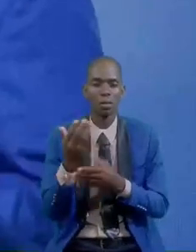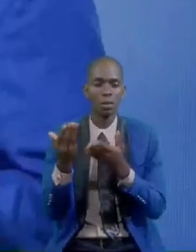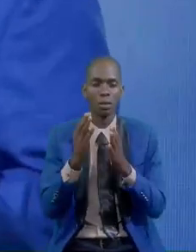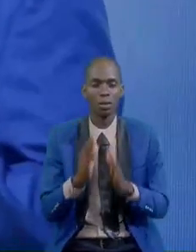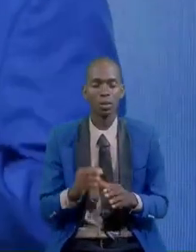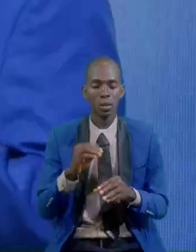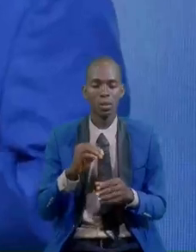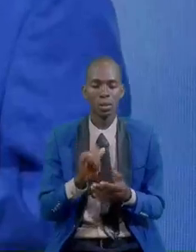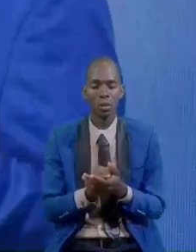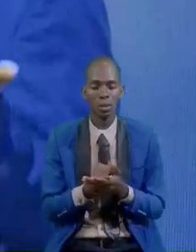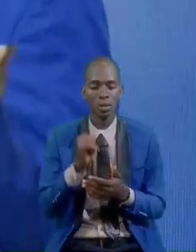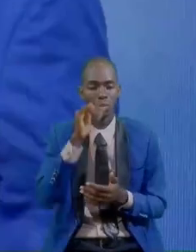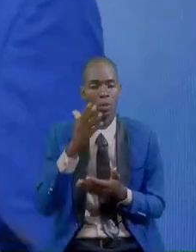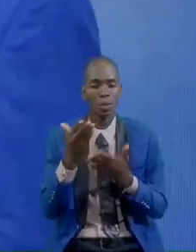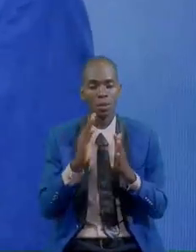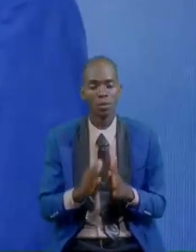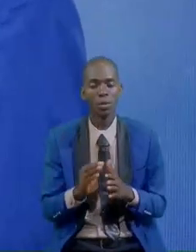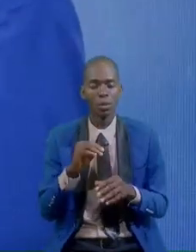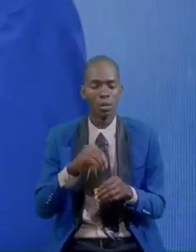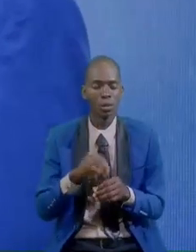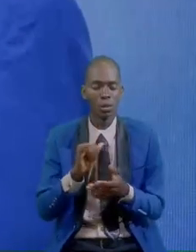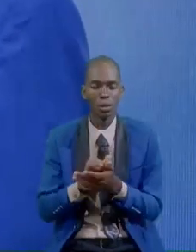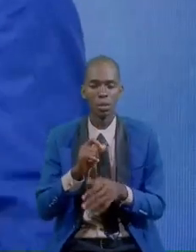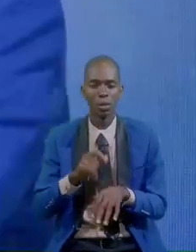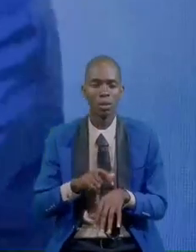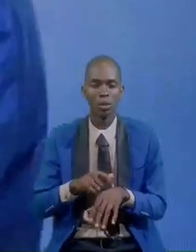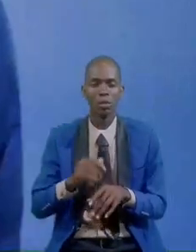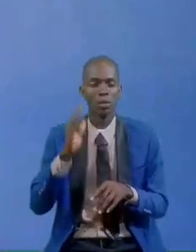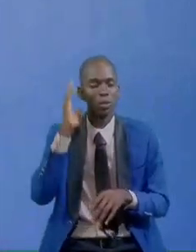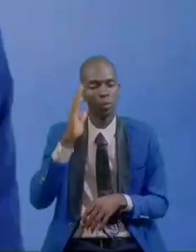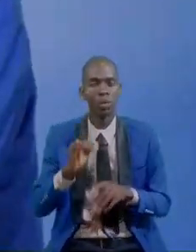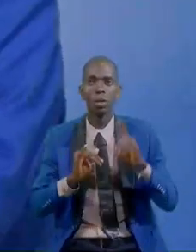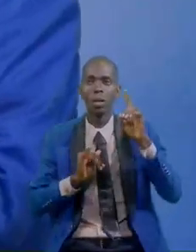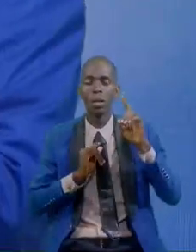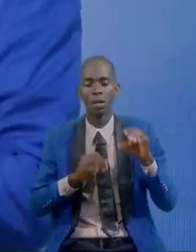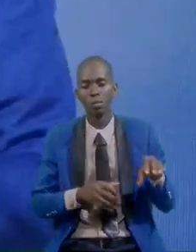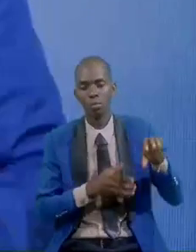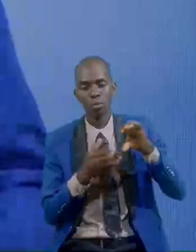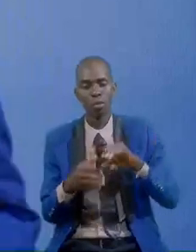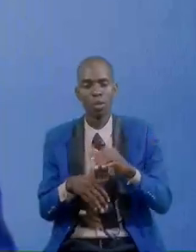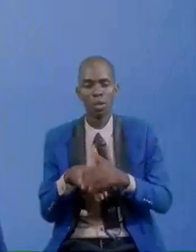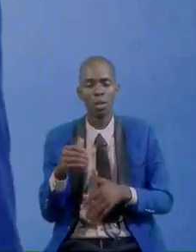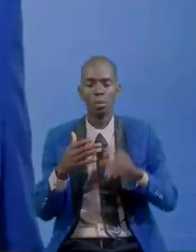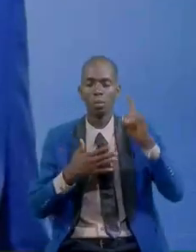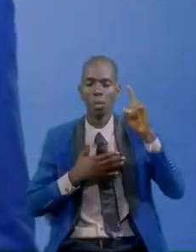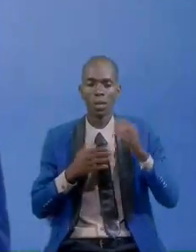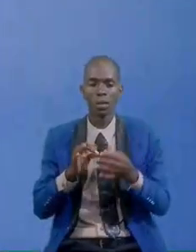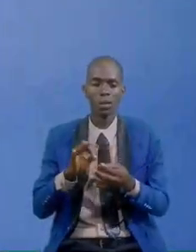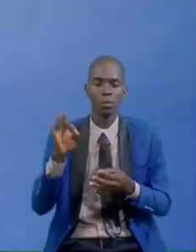Dans ces jours, je répandrai de mon esprit. Verset 32.